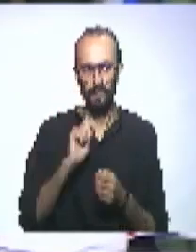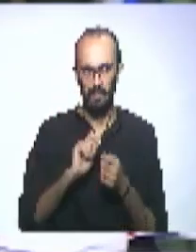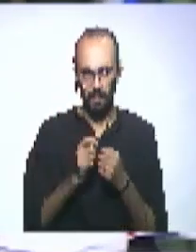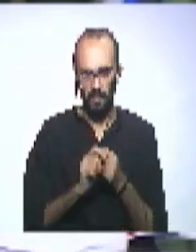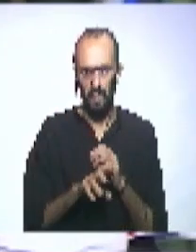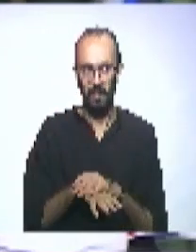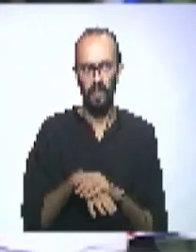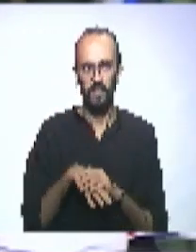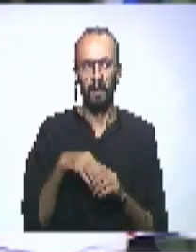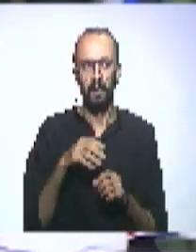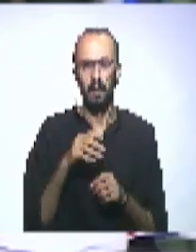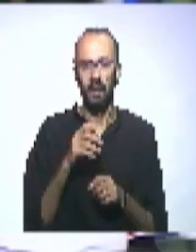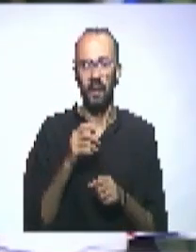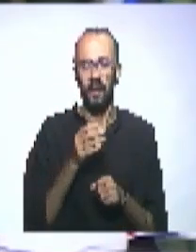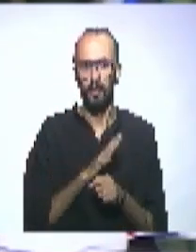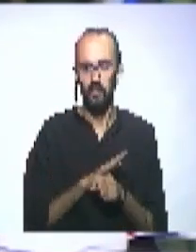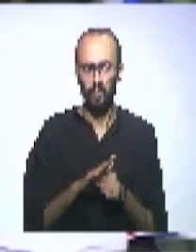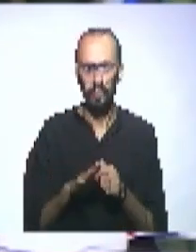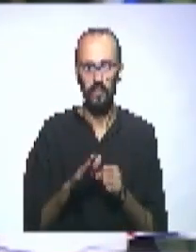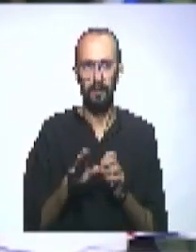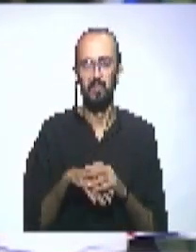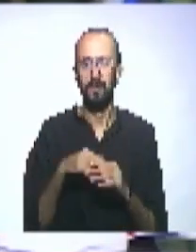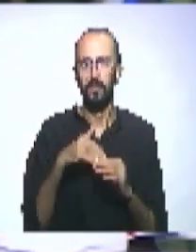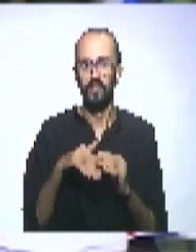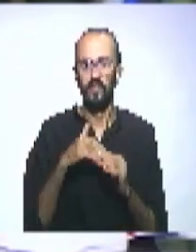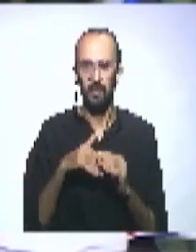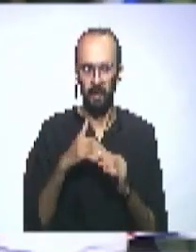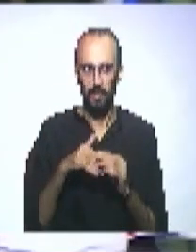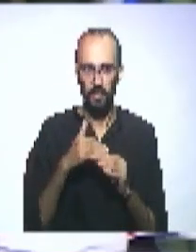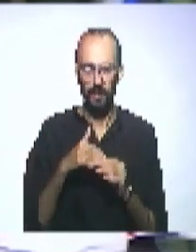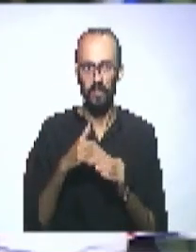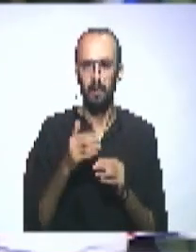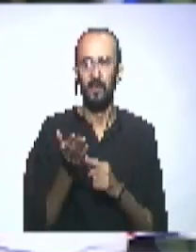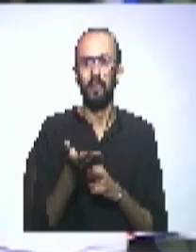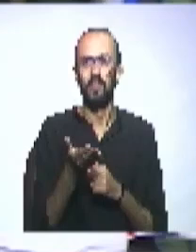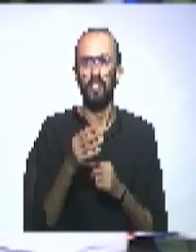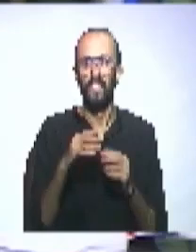البولوبيف وعملنا شوية سندوتشات كده بالتوست